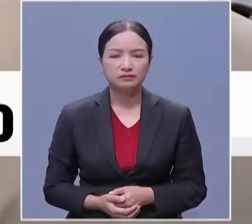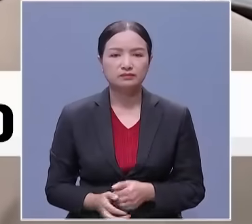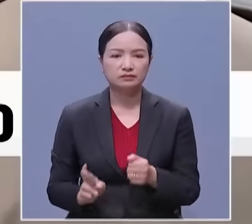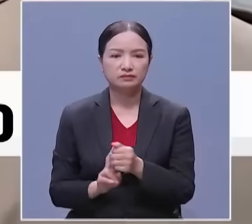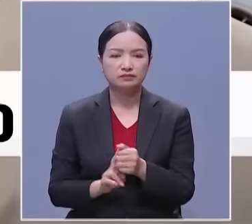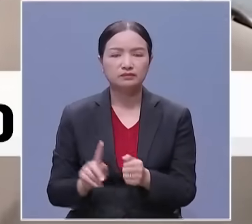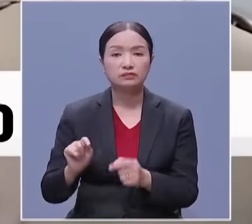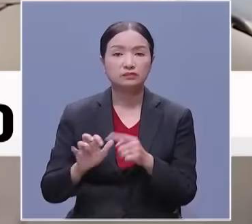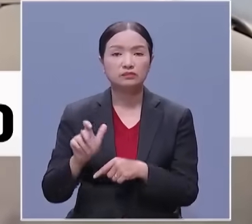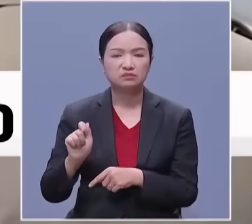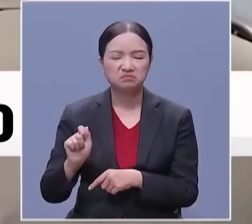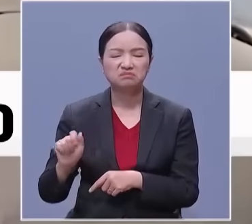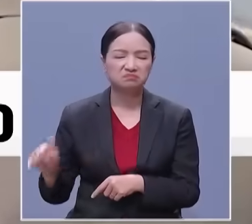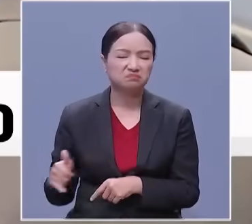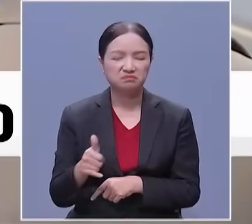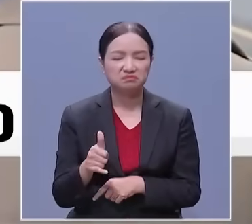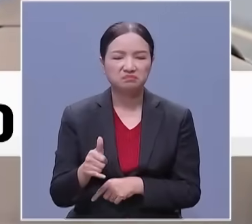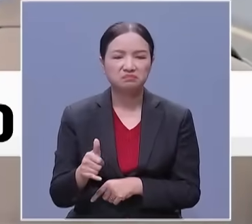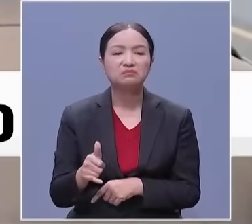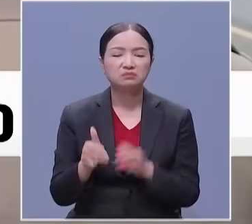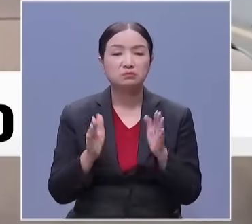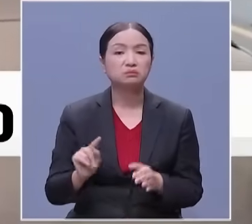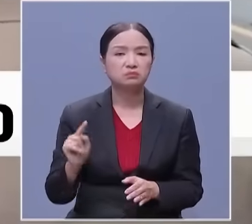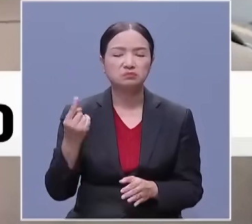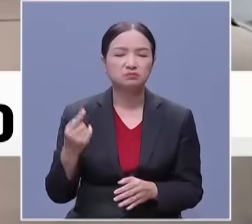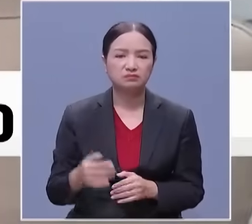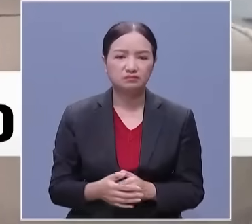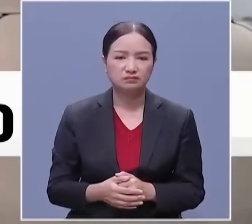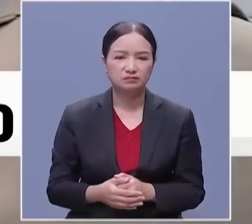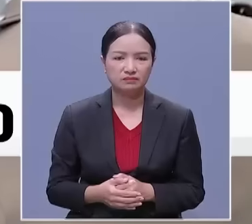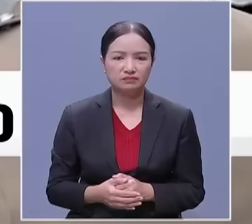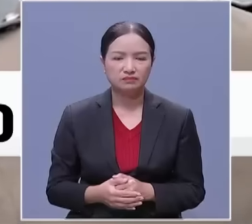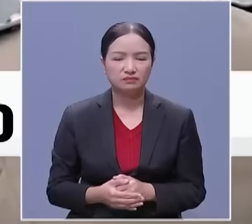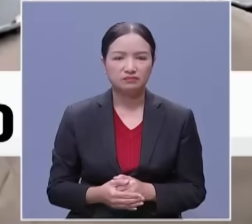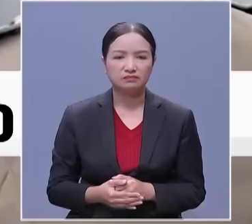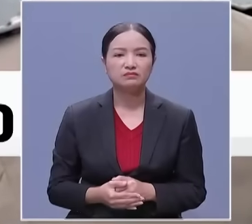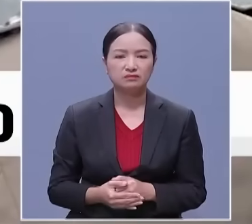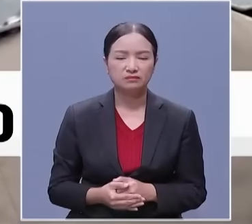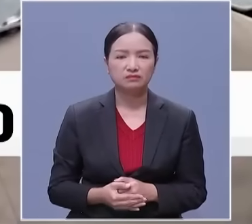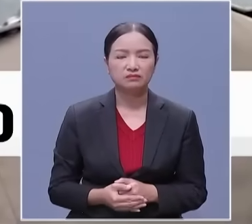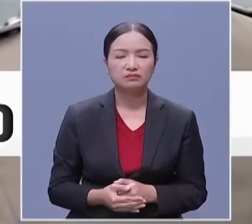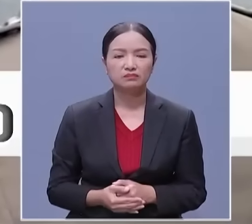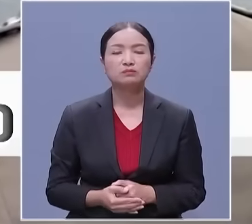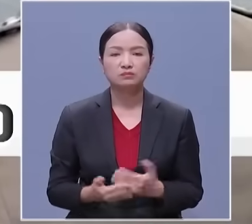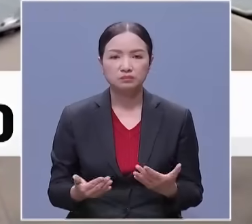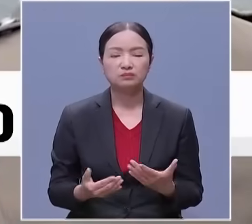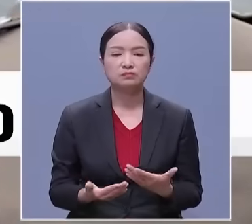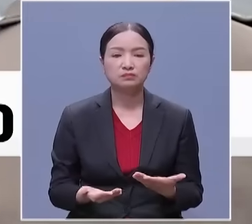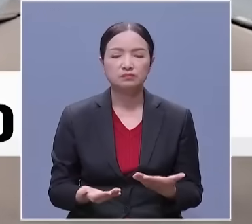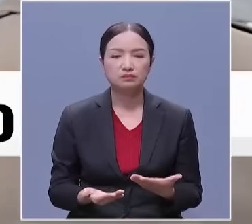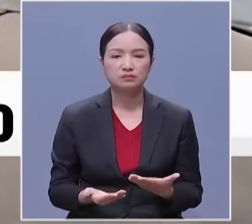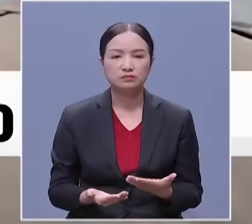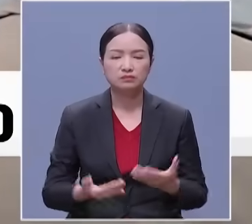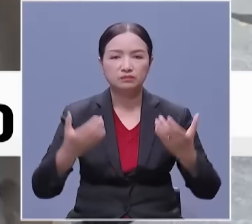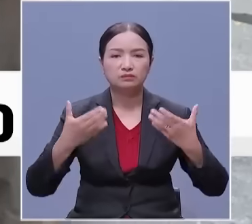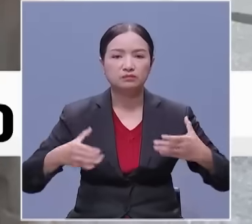จะมาเป็นผบ.ตร.คนใหม ่ตอนนั้นเข้าใจเราแทบจะใช้คำว่าว่าที่ผบ.ตร.เลยด้วยซ้ำอะค่ะ แต่พอเปลี่ยนปุ๊บบอกว่าให้